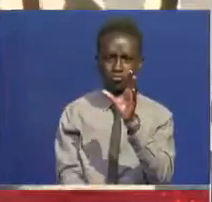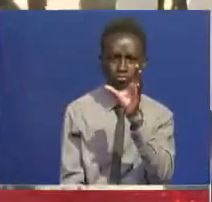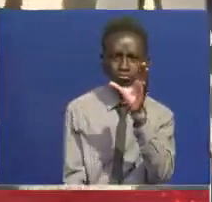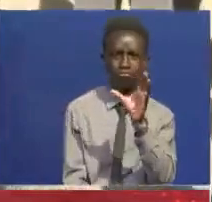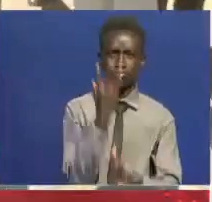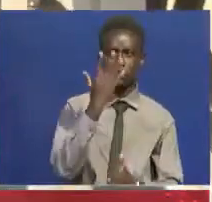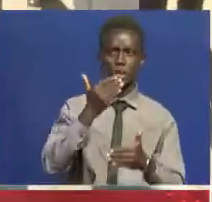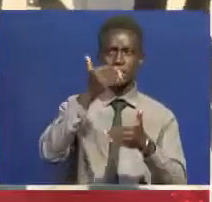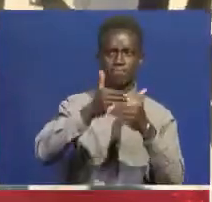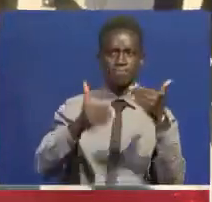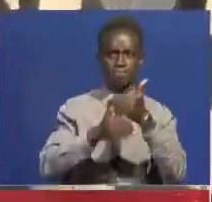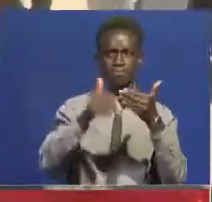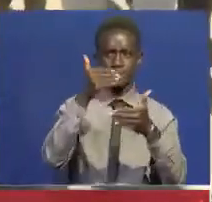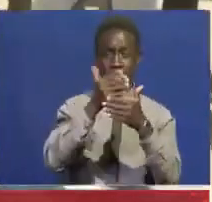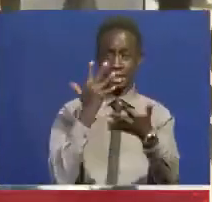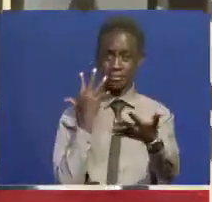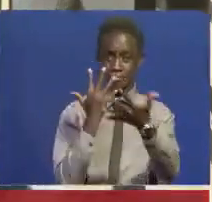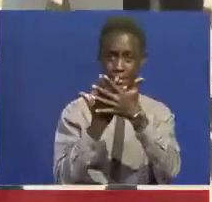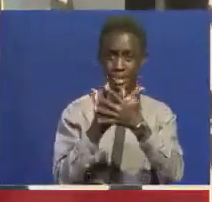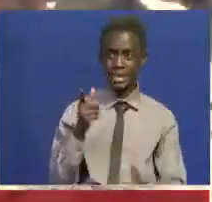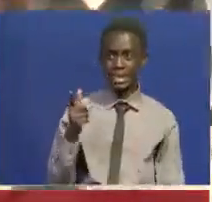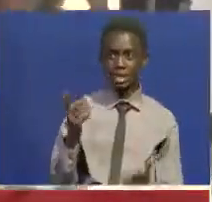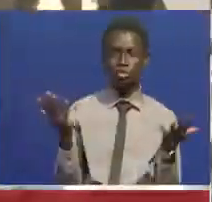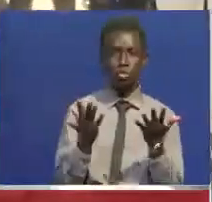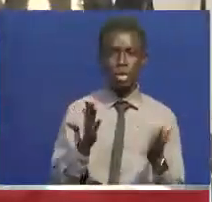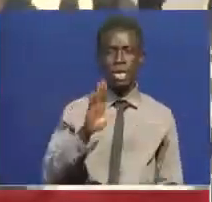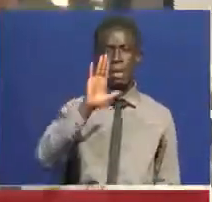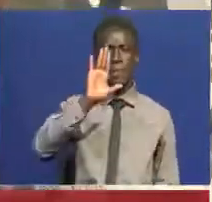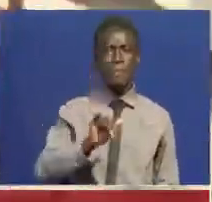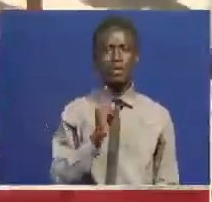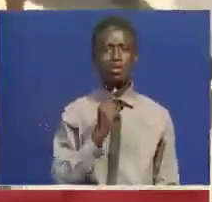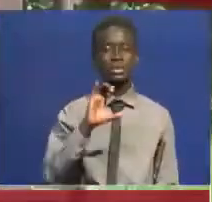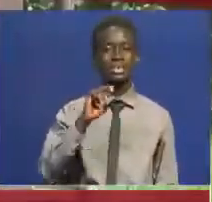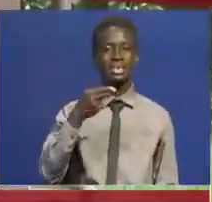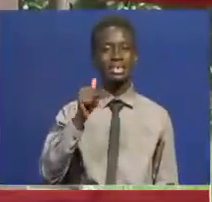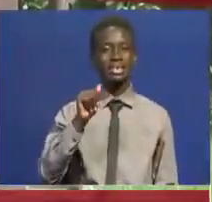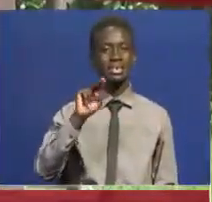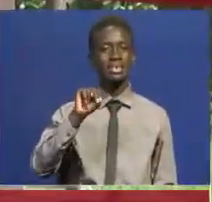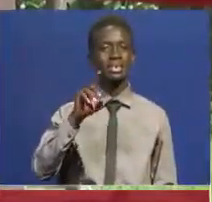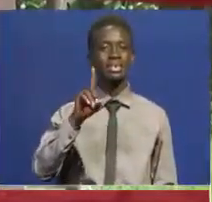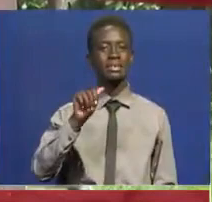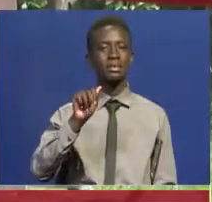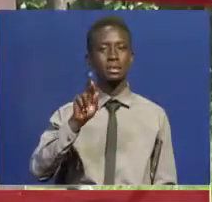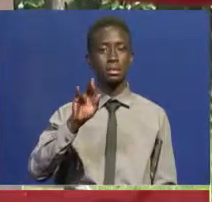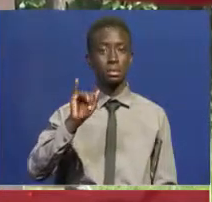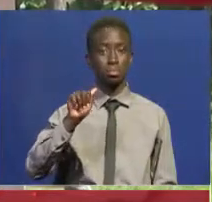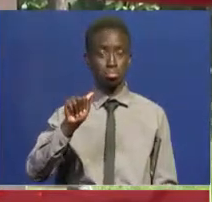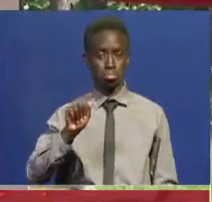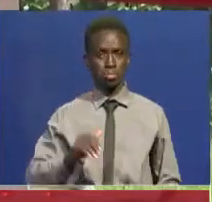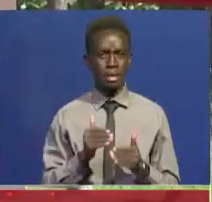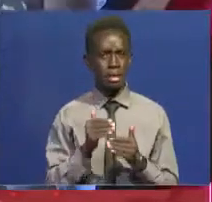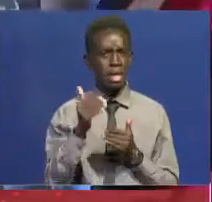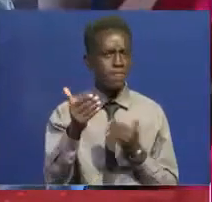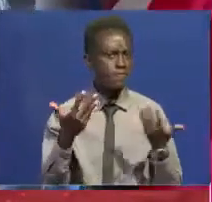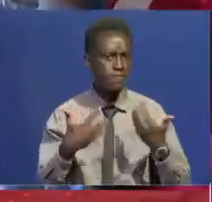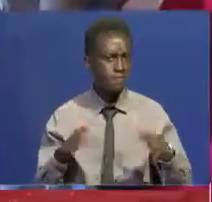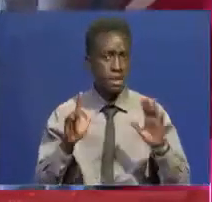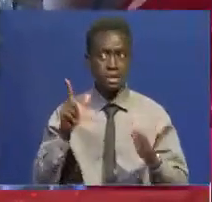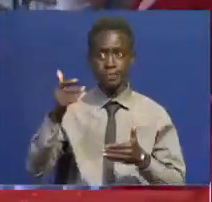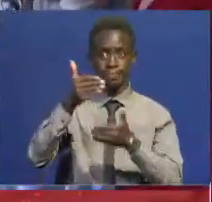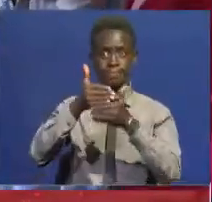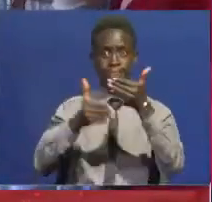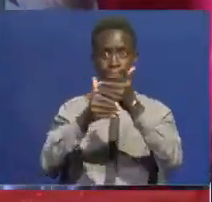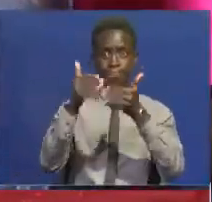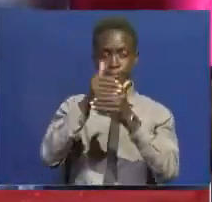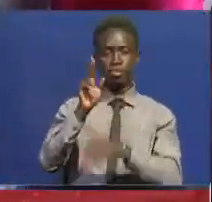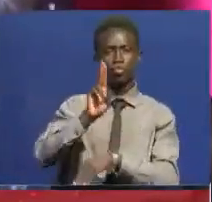wa karakana inayodhaminiwa na wakfu wa Chandaria. Pindi tu baada ya kukamilishwa, jengo hilo litatumiwa